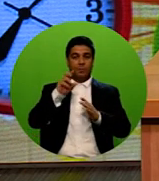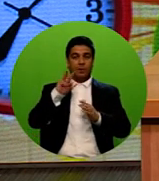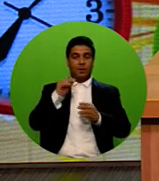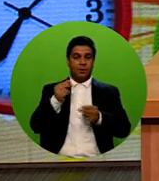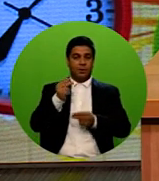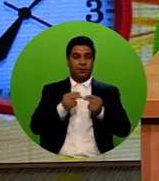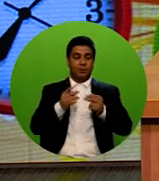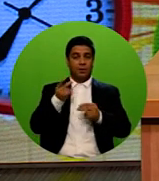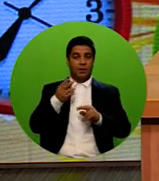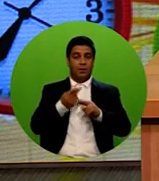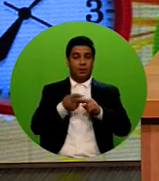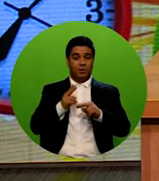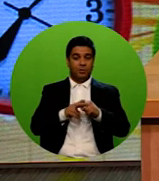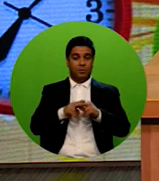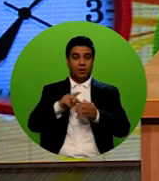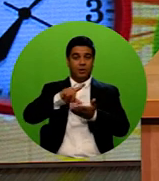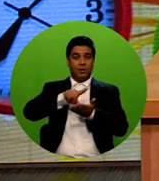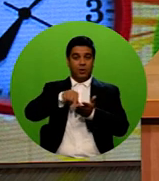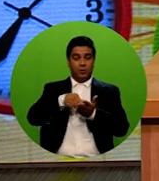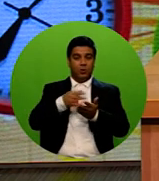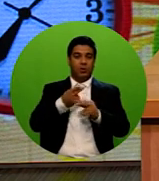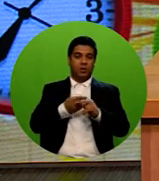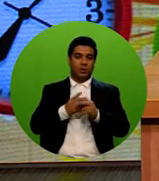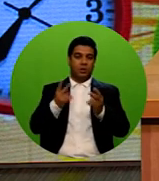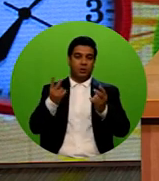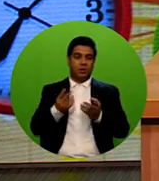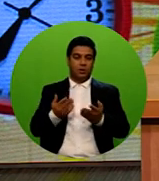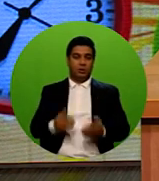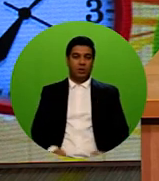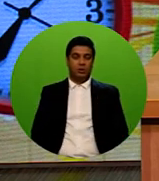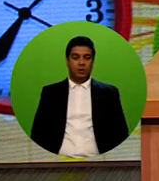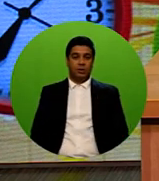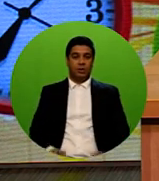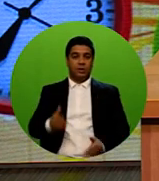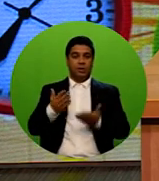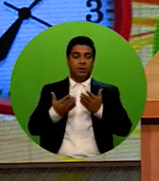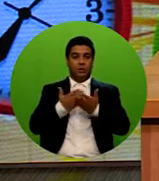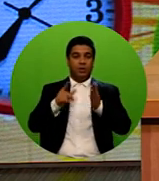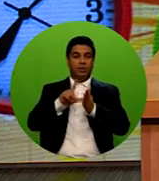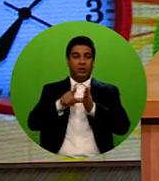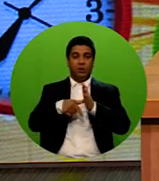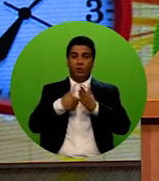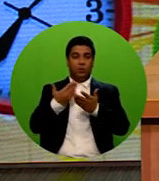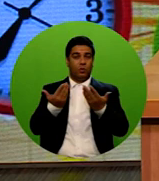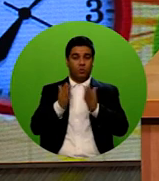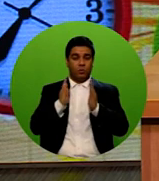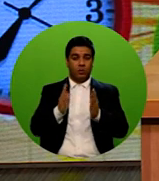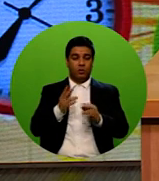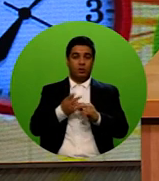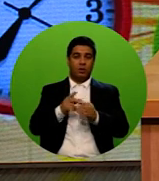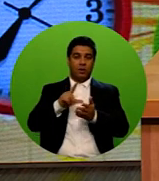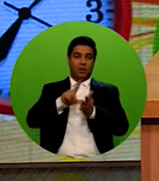chizaman. Buning uchun sirkulda aylana chizib olaman. Agar sirkulingiz bo'lmasa,